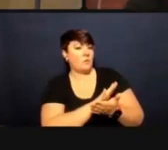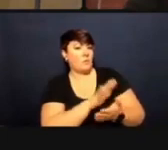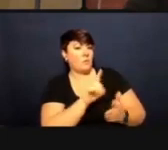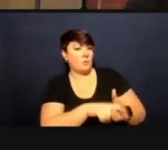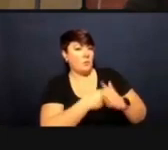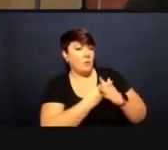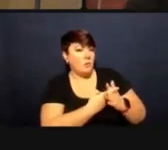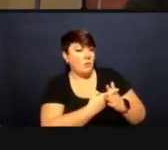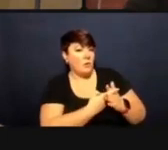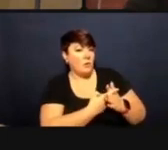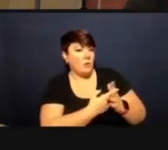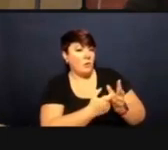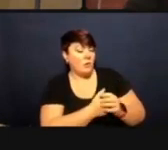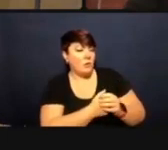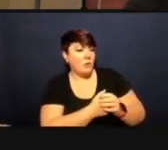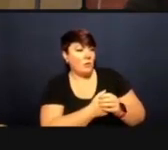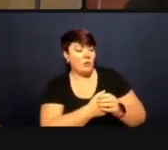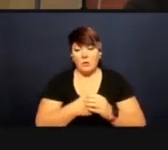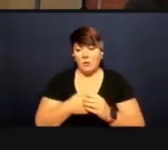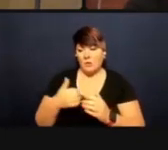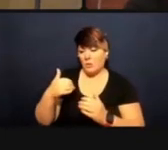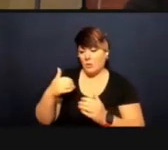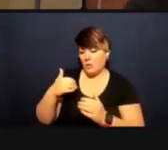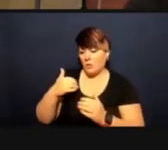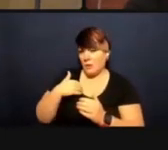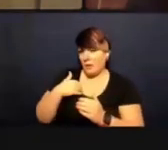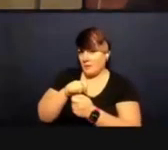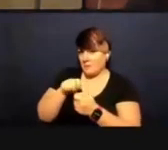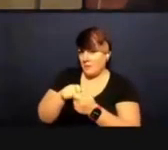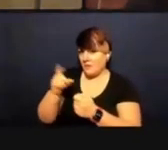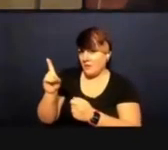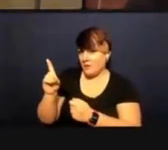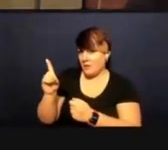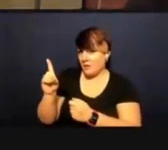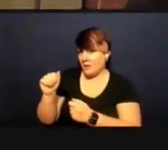Itakuwa tayari kufikia pale ambapo tunafungua shule?